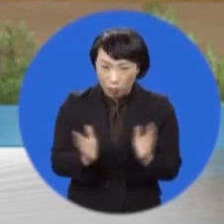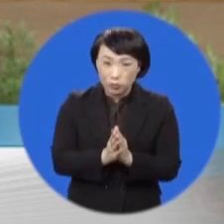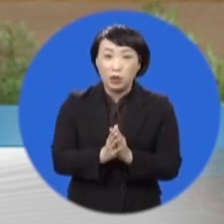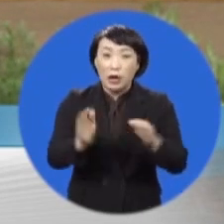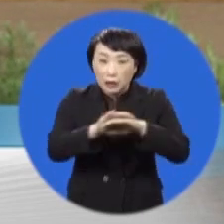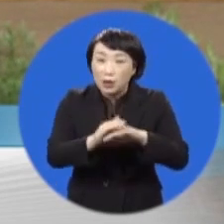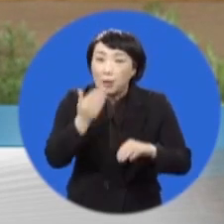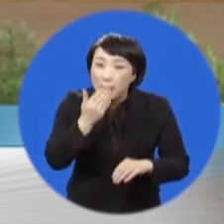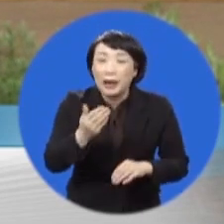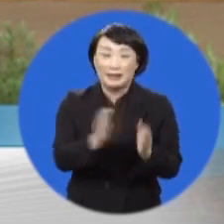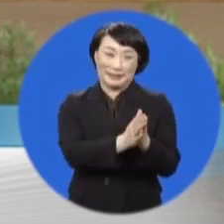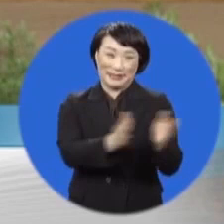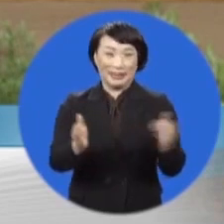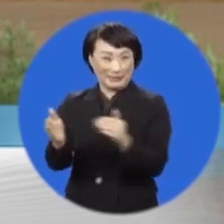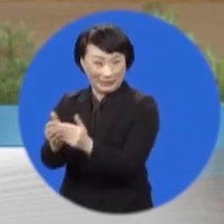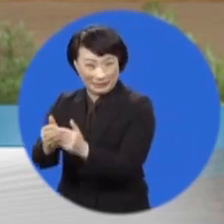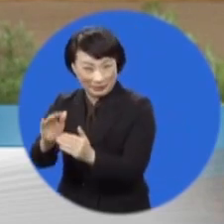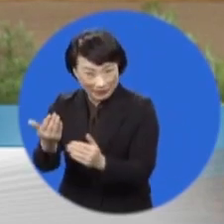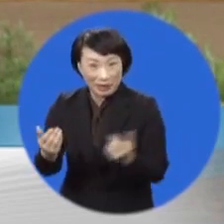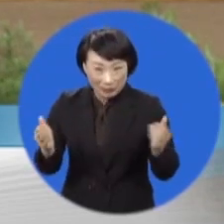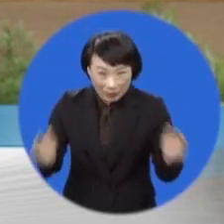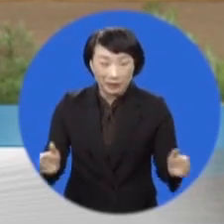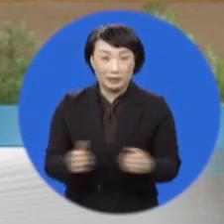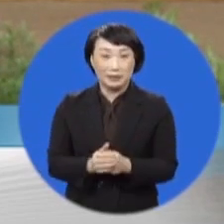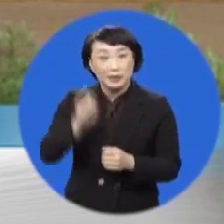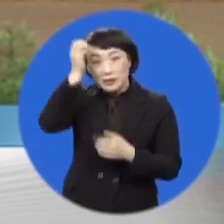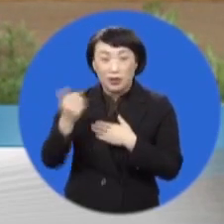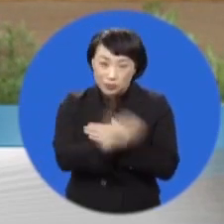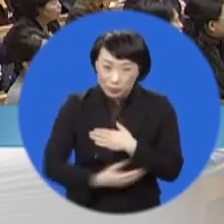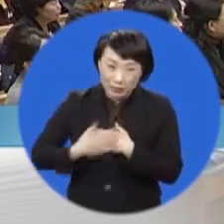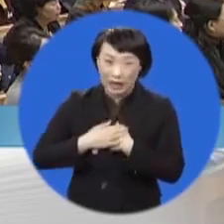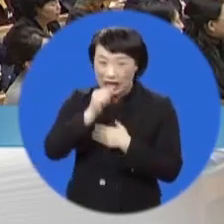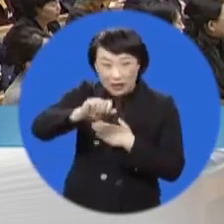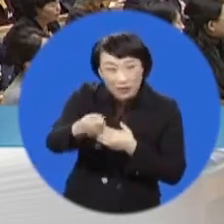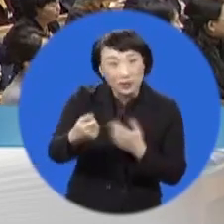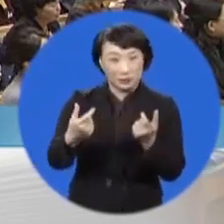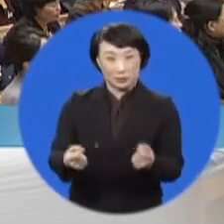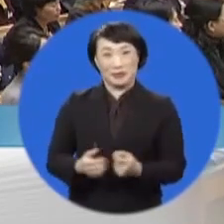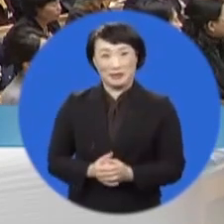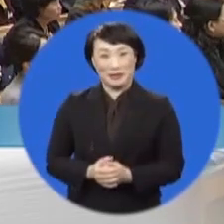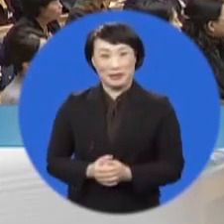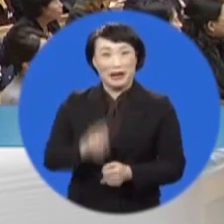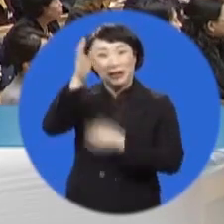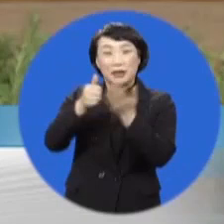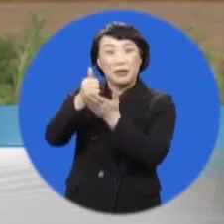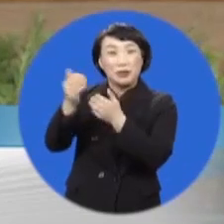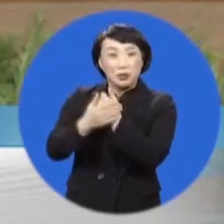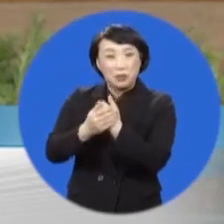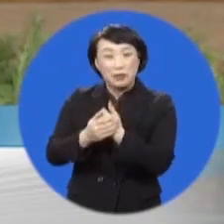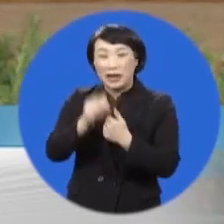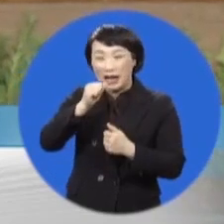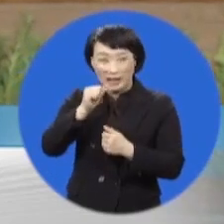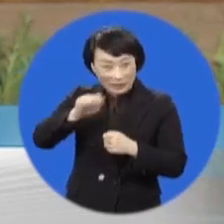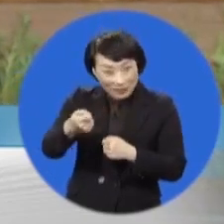철 해결하는 시대 않게 끝이 u 영역의 10 쇠라의 말입니다 하나님의 도움을 받는